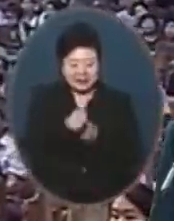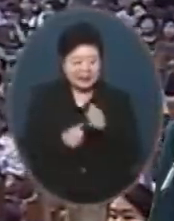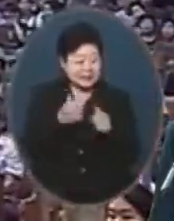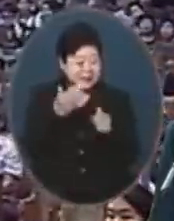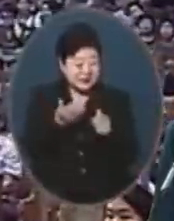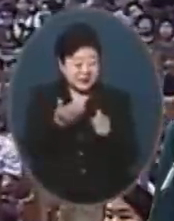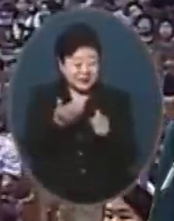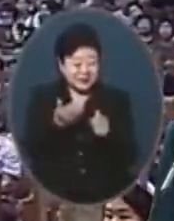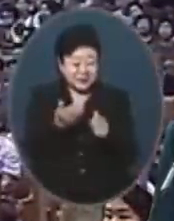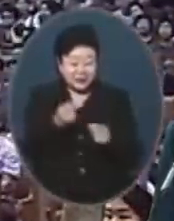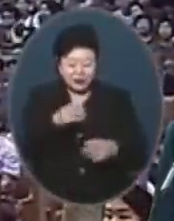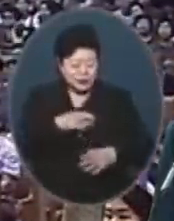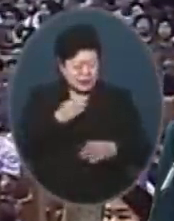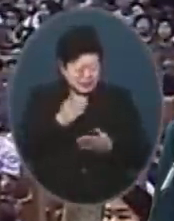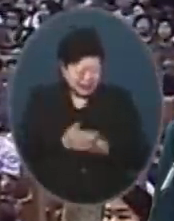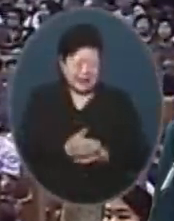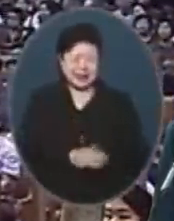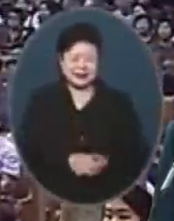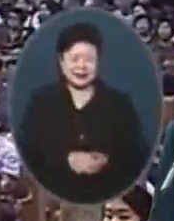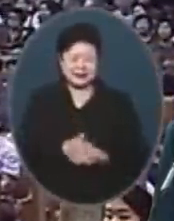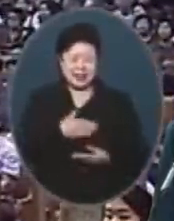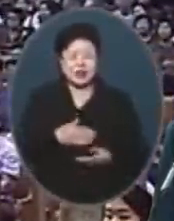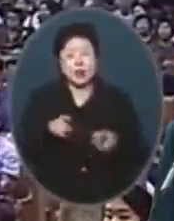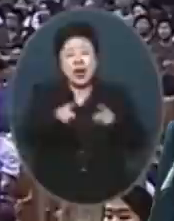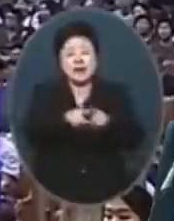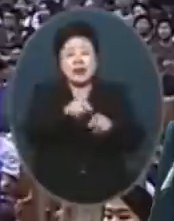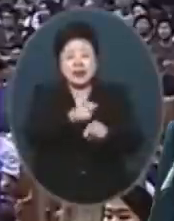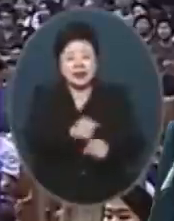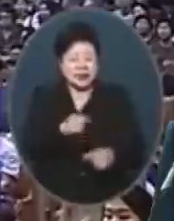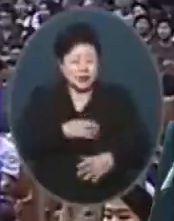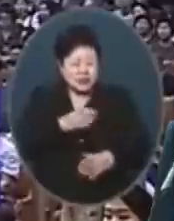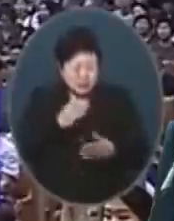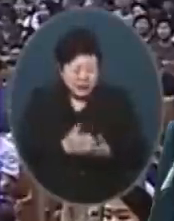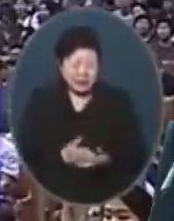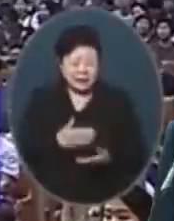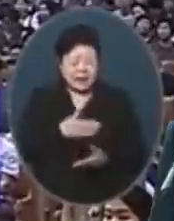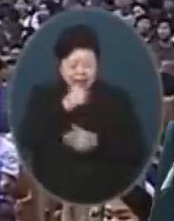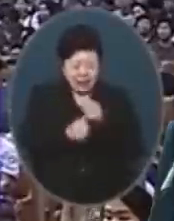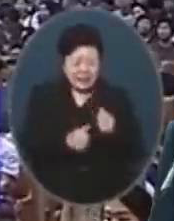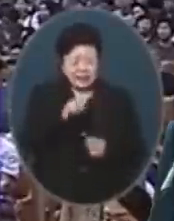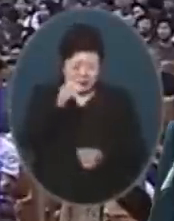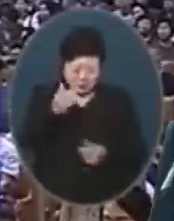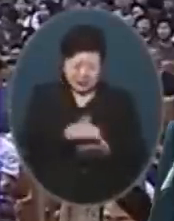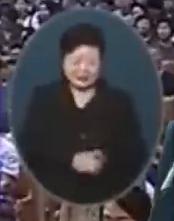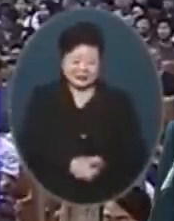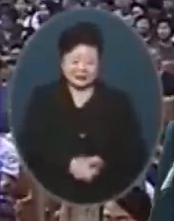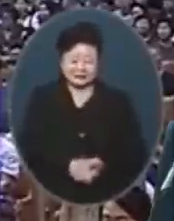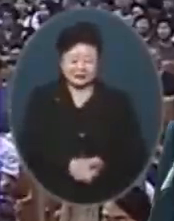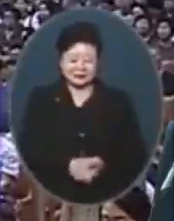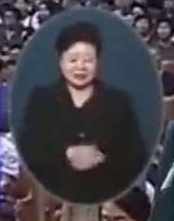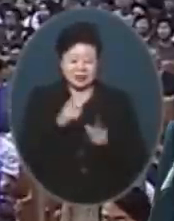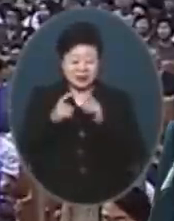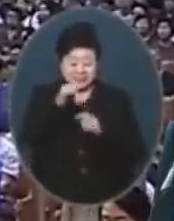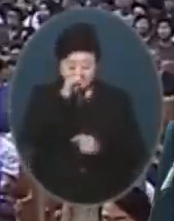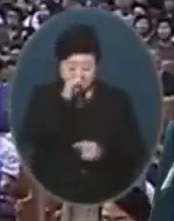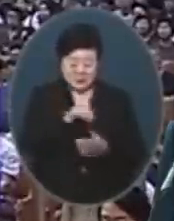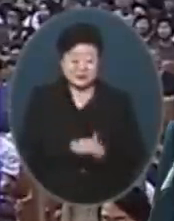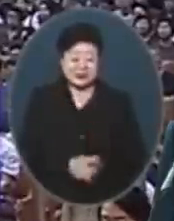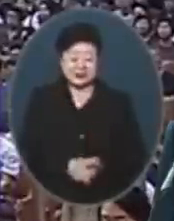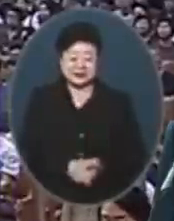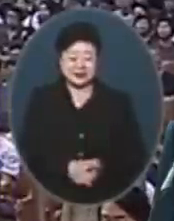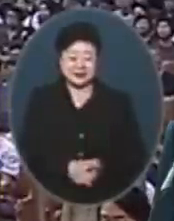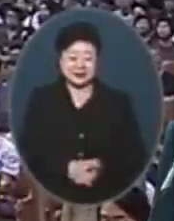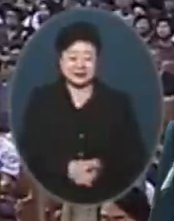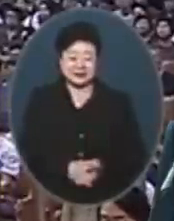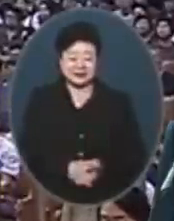하나님께서 두려워하지 말라, 내가 너와 함께함이라, 놀라지 말라, 나는 내 하나님이 됨이라고